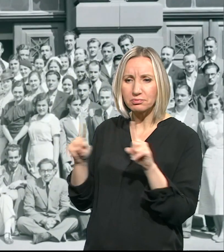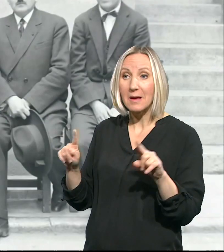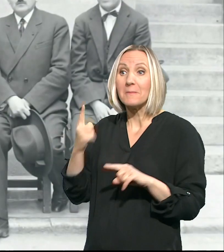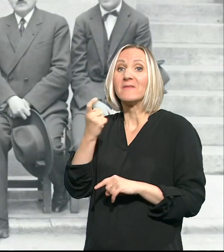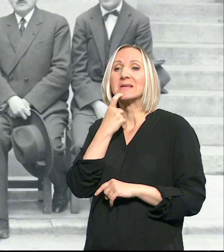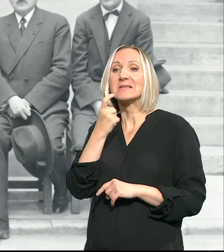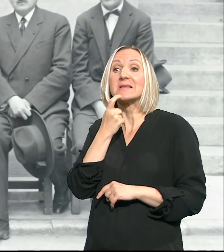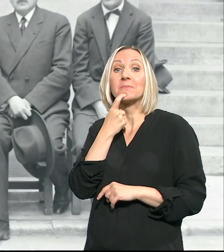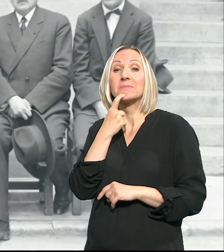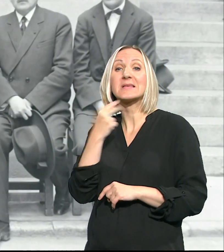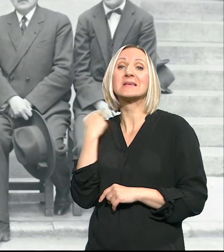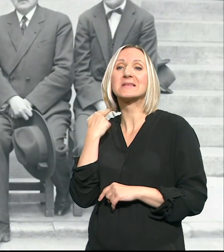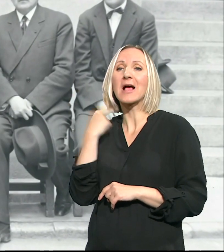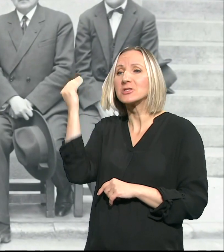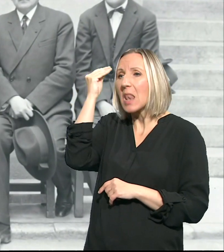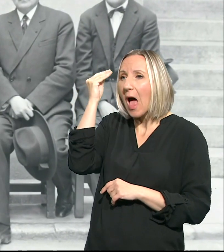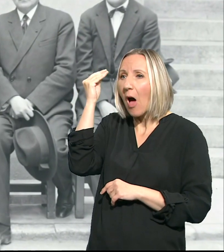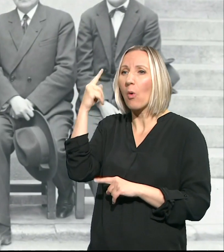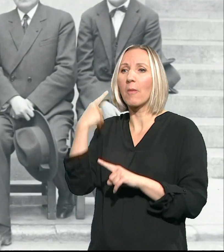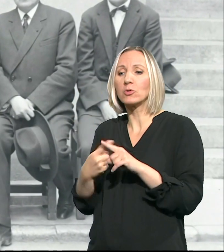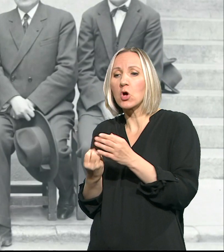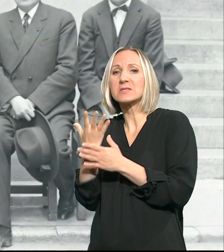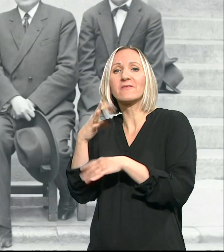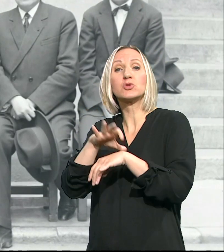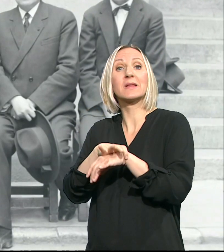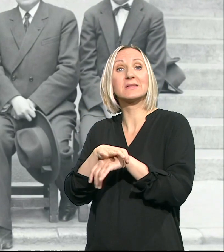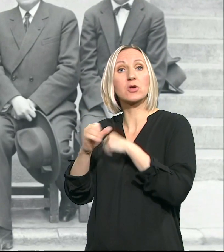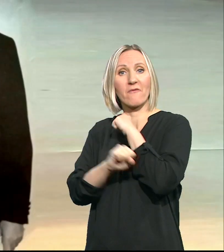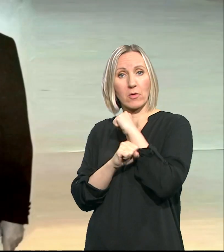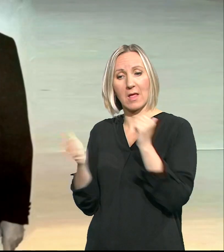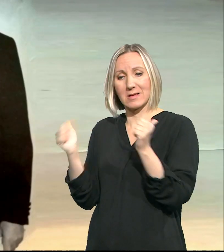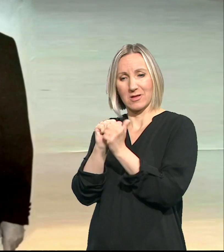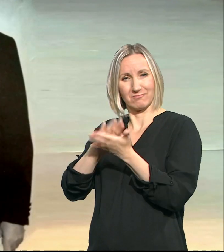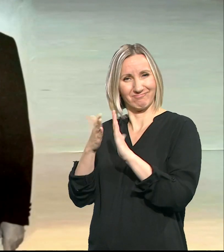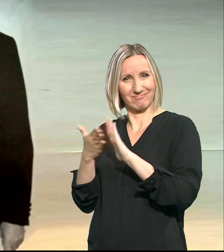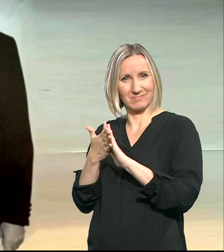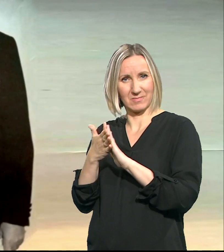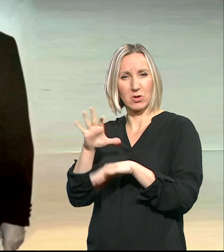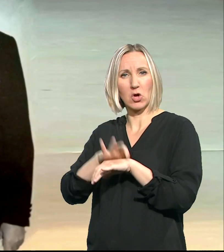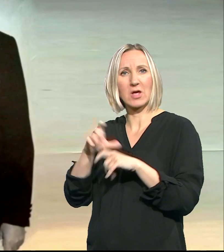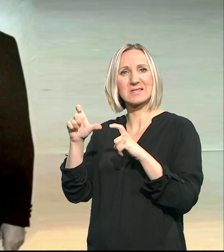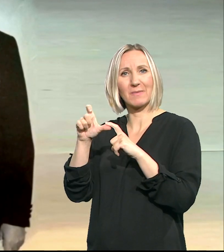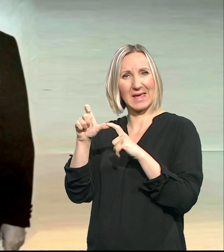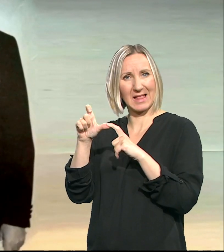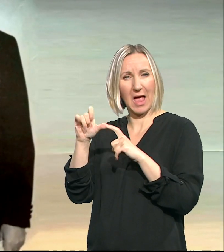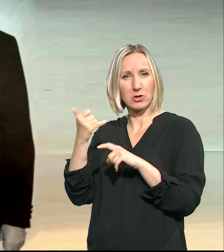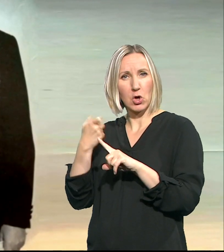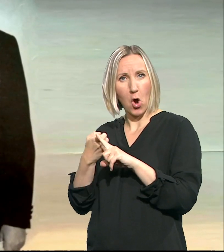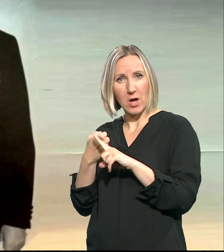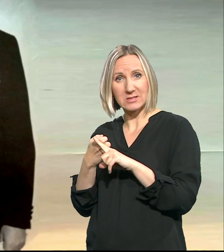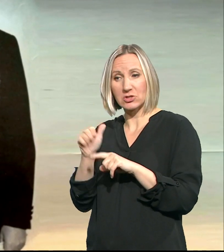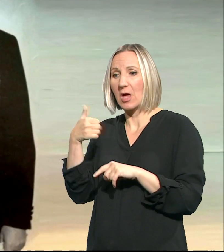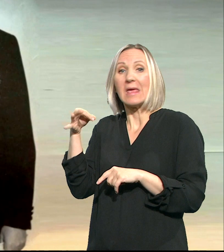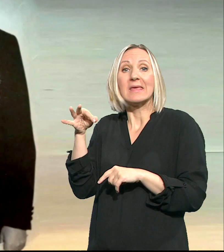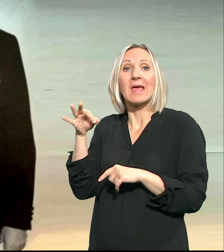seksolog, jedan od osnivača medicinskog fakulteta. Zajedno sa suprugom, doktorkom Smiljom Kostić-Joksić, jedini je bračni par posle